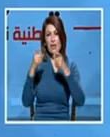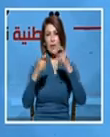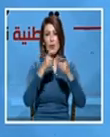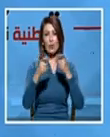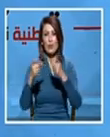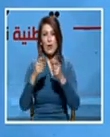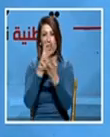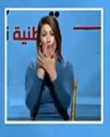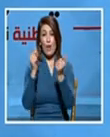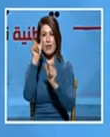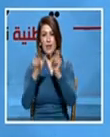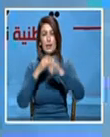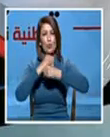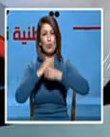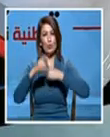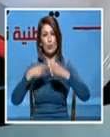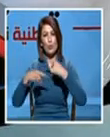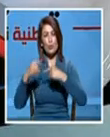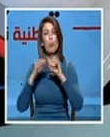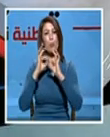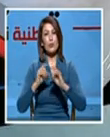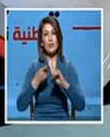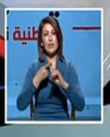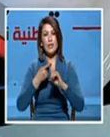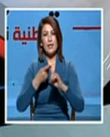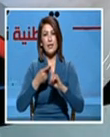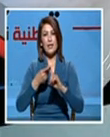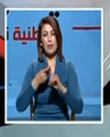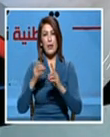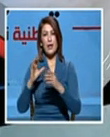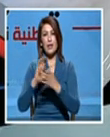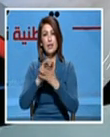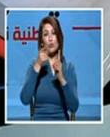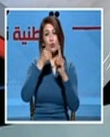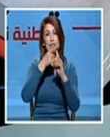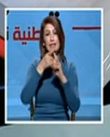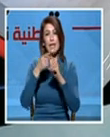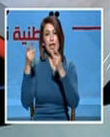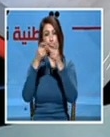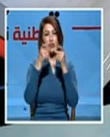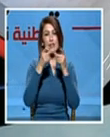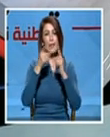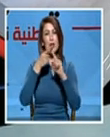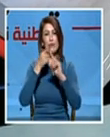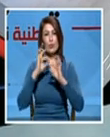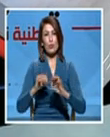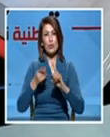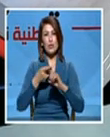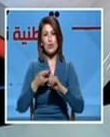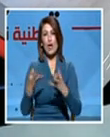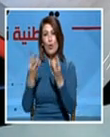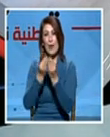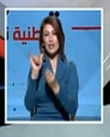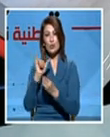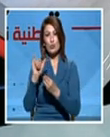صحيه الاساسيه الديوان الوطني للاسره عمران بثشري لي سوسيتي سافونت الاطباء باش نحاولوا